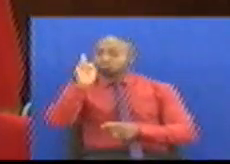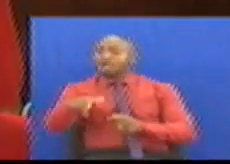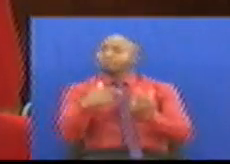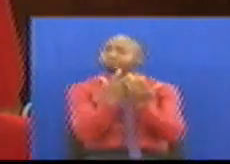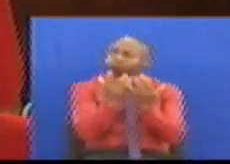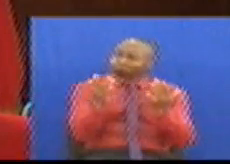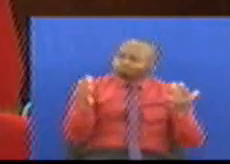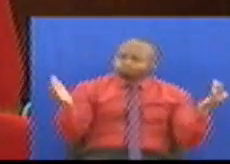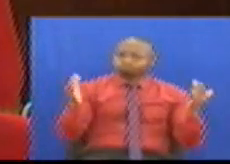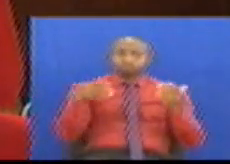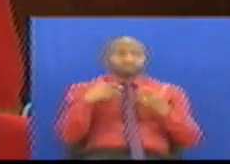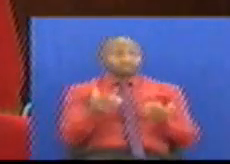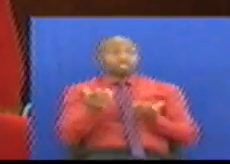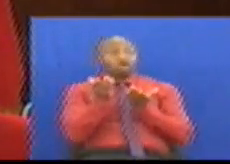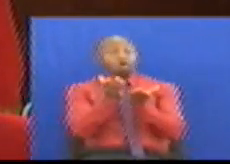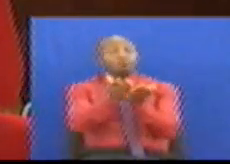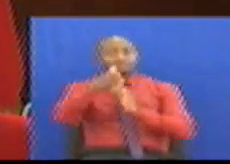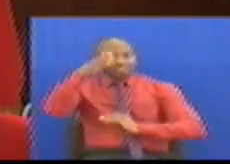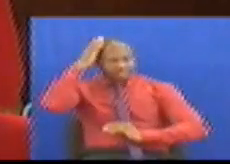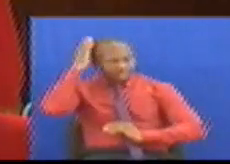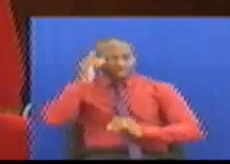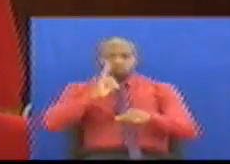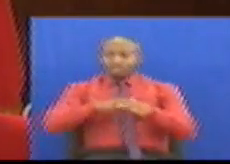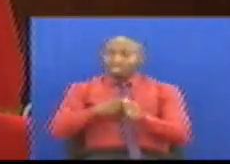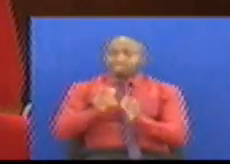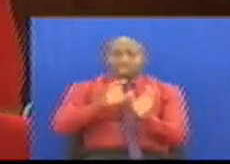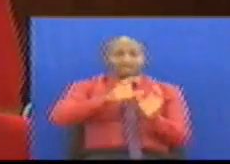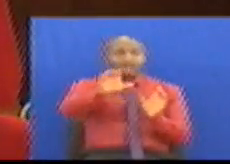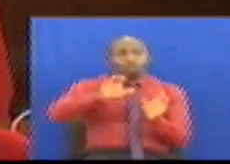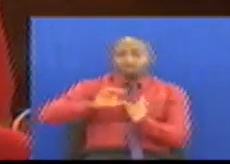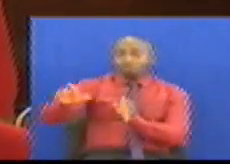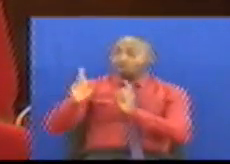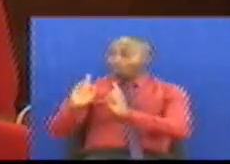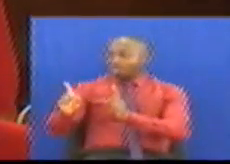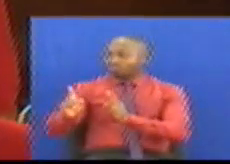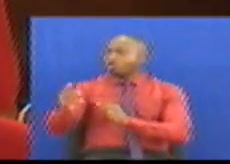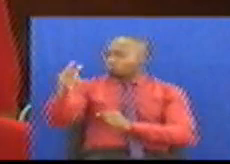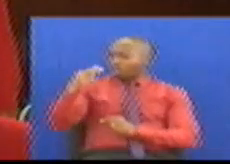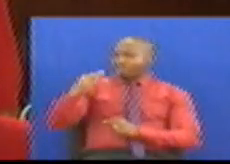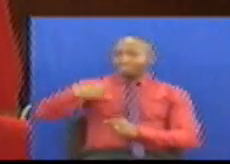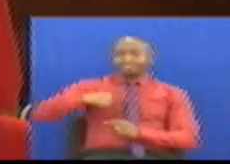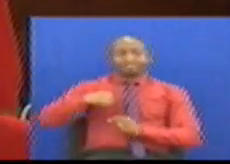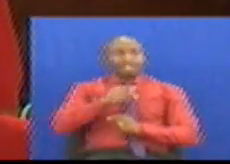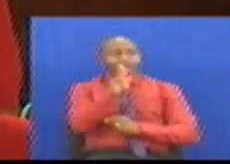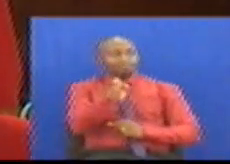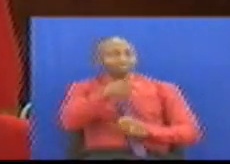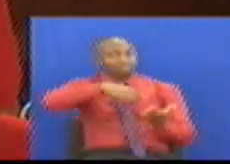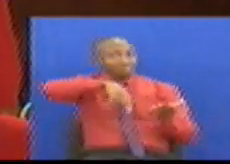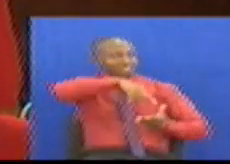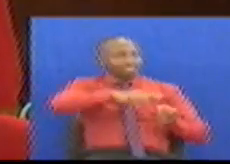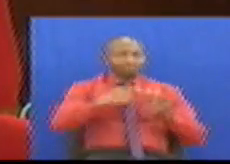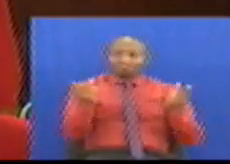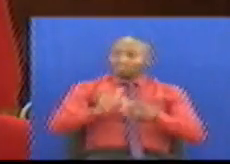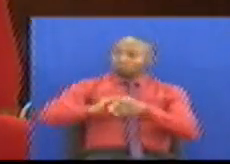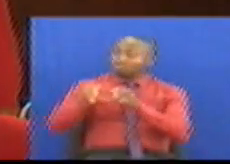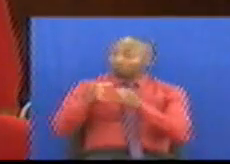Kwa hiyo niombe serikali wakati itakapopanga walimu tena ijaribu kututizama na sisi halmashauri za mji. Lakini pia nitumie fursa hii